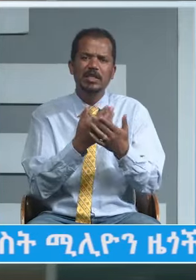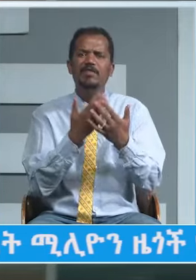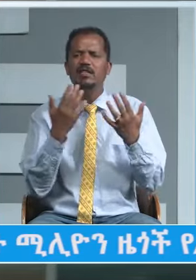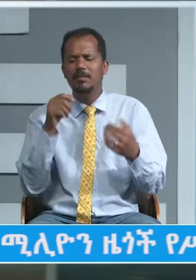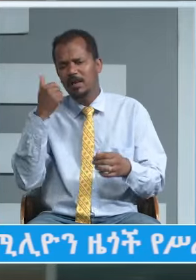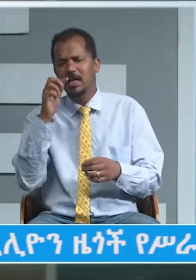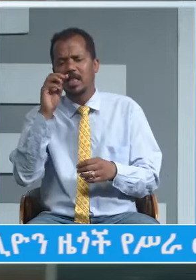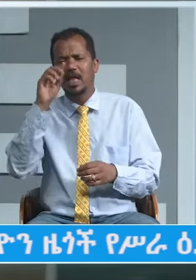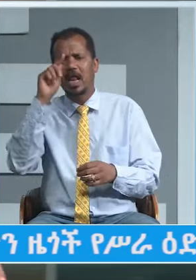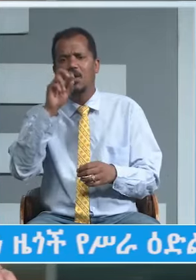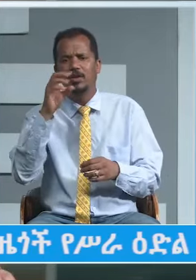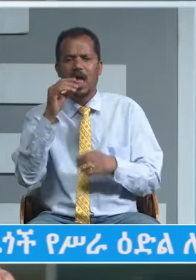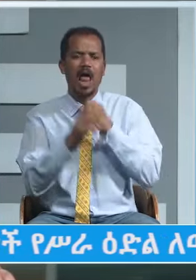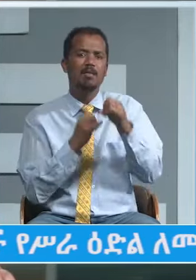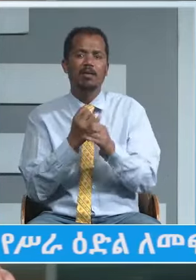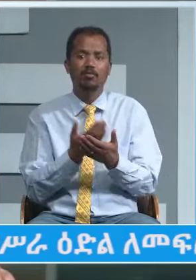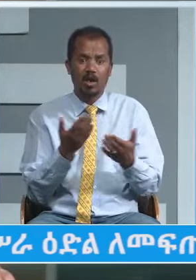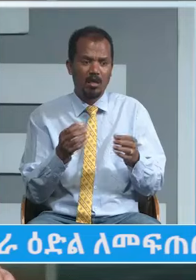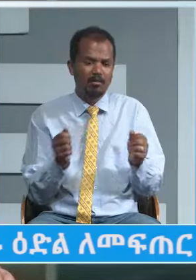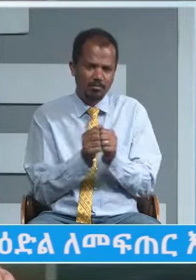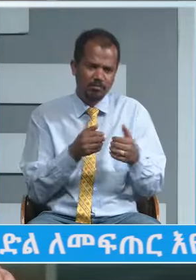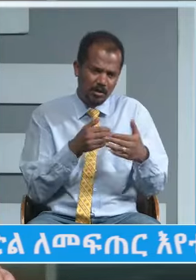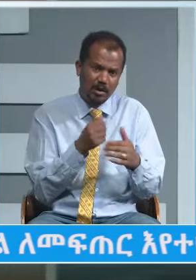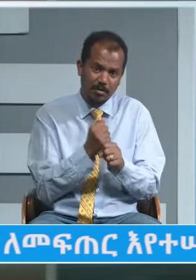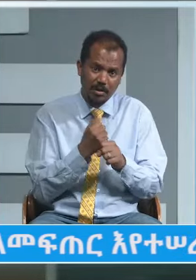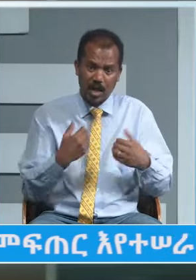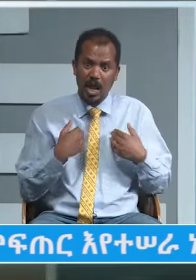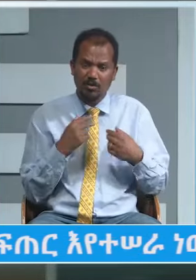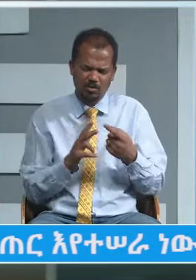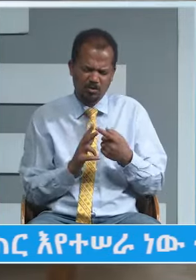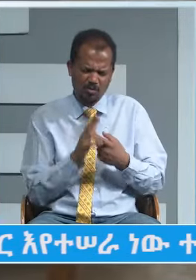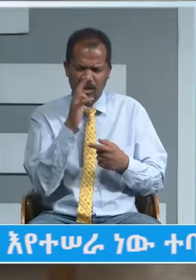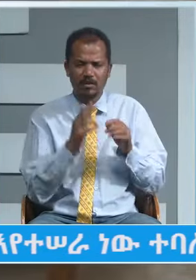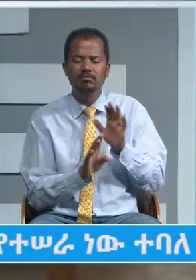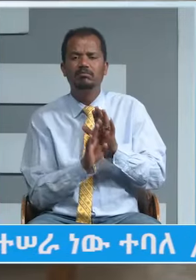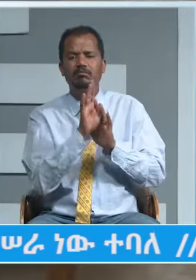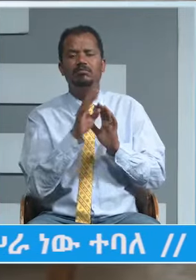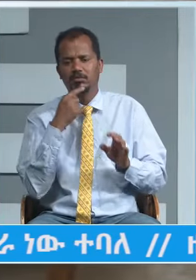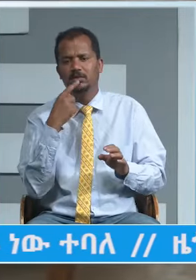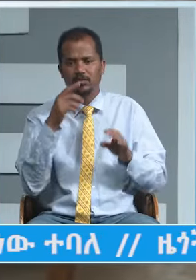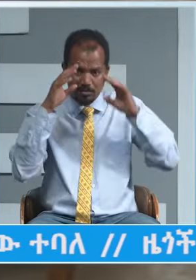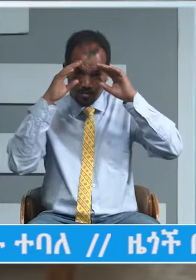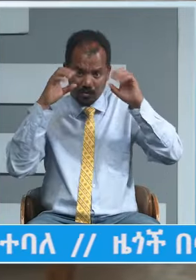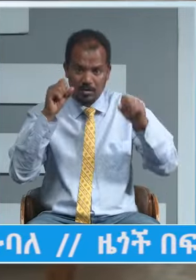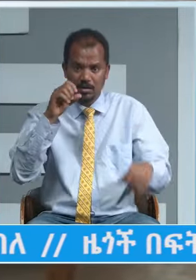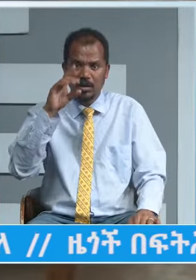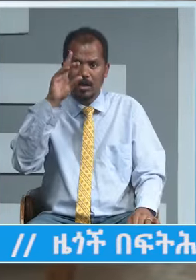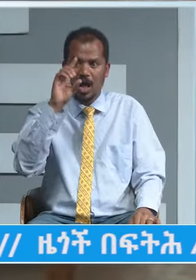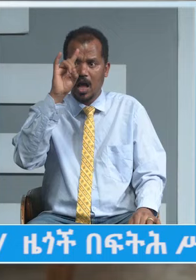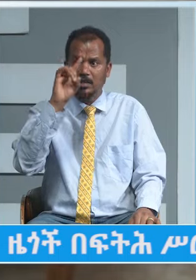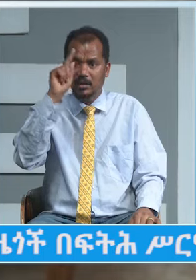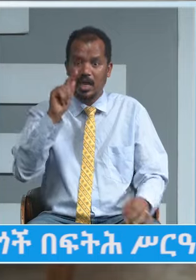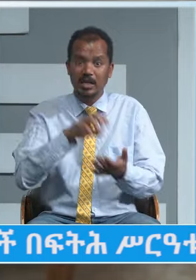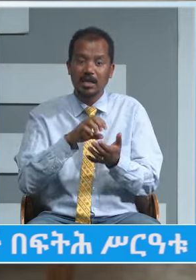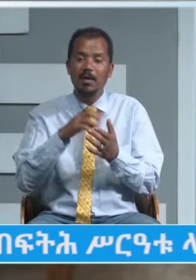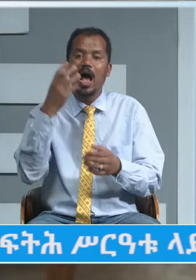በኢንቨስትመንትና በሌሎች ቀጠናዊና ዓለም አቀፋዊ ጉዳዮች ተቀራርበው ለመስራት ያላቸውን ቁርጠኝነት እንደሚያሳድጉም ገልጸዋል። ፕሬዚዳንቱ በካዛን